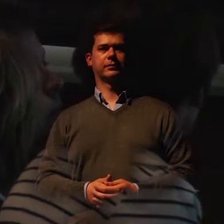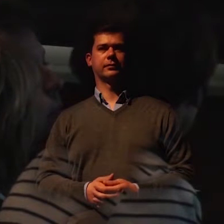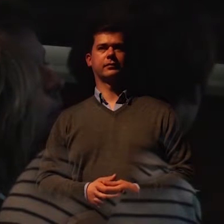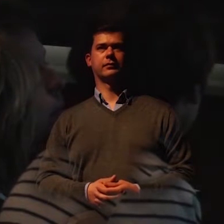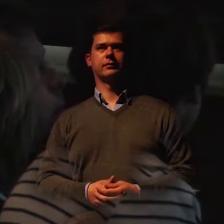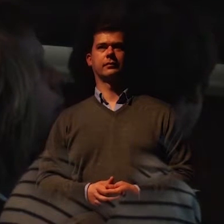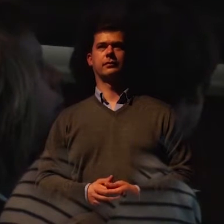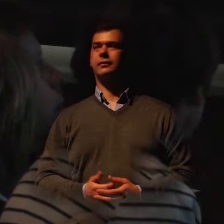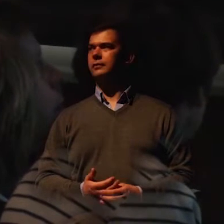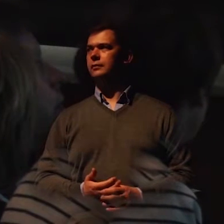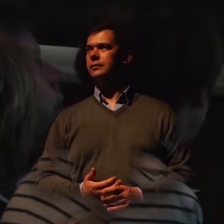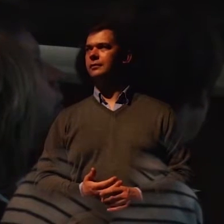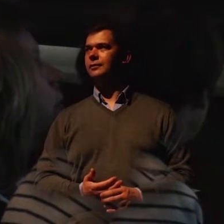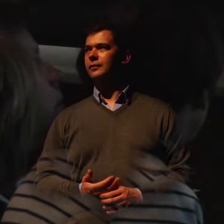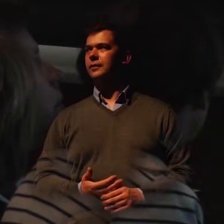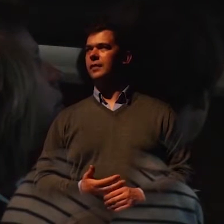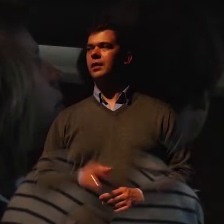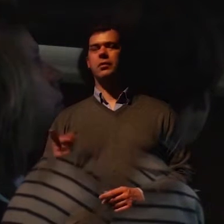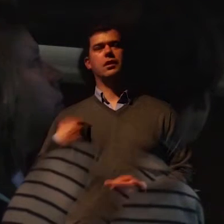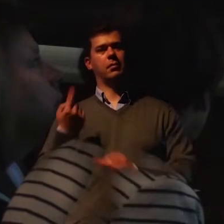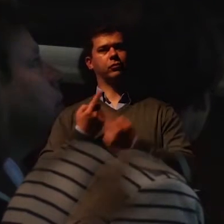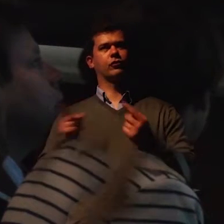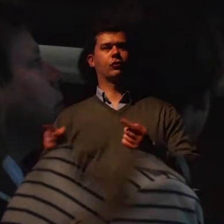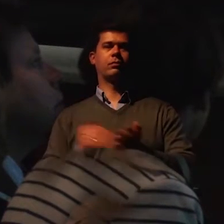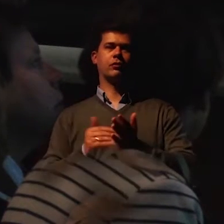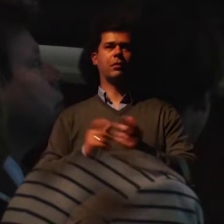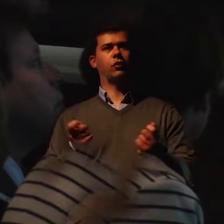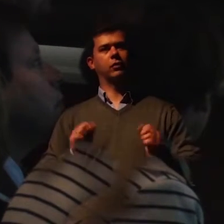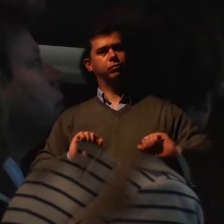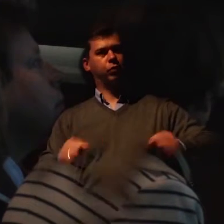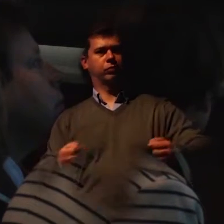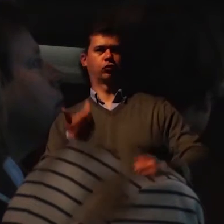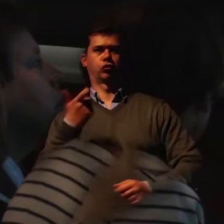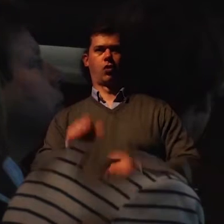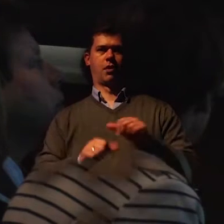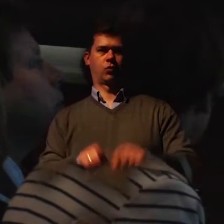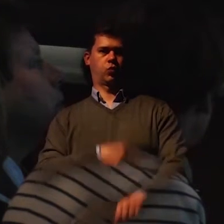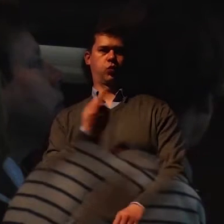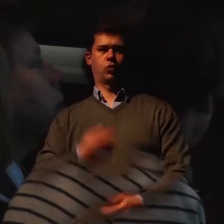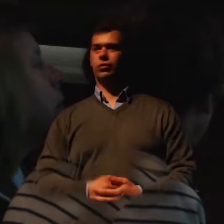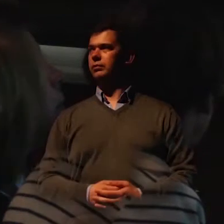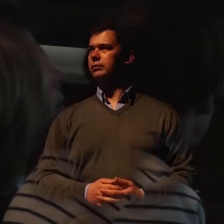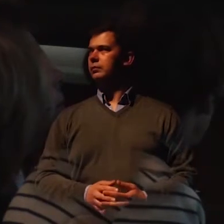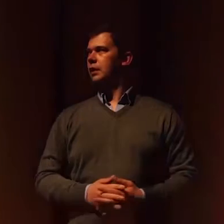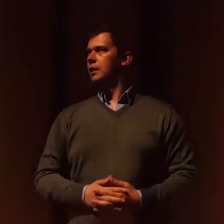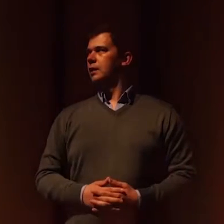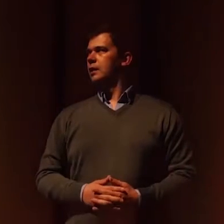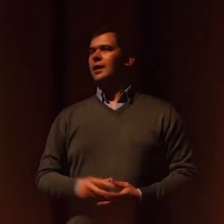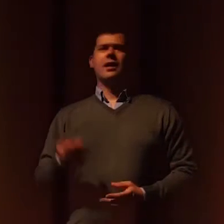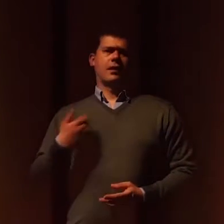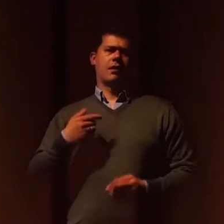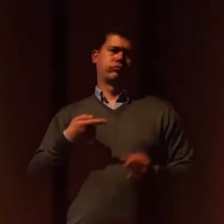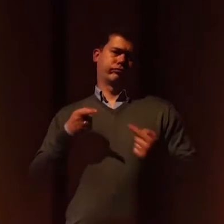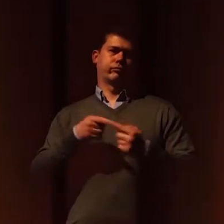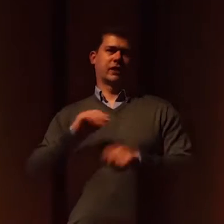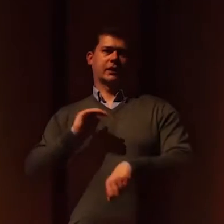rzeczywistości teraz tutaj w jakiś sposób przyspieszyć ten proces ja się oczywiście z